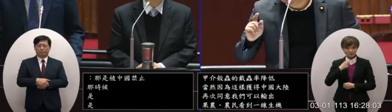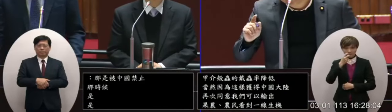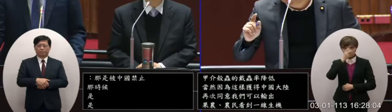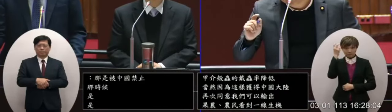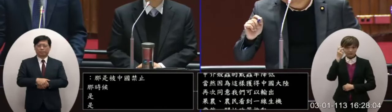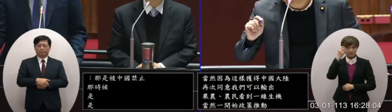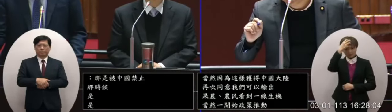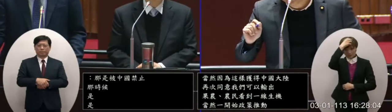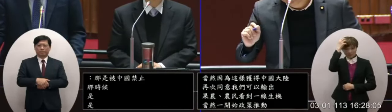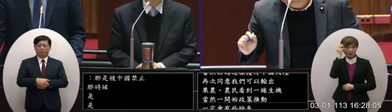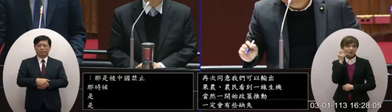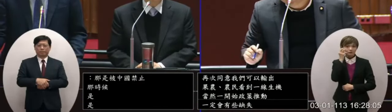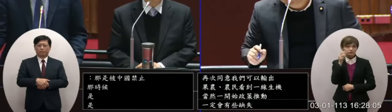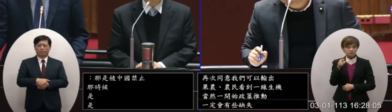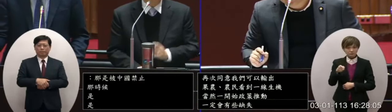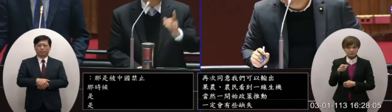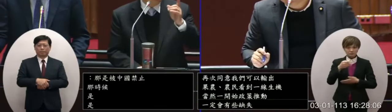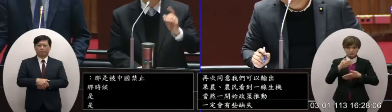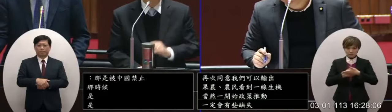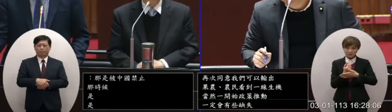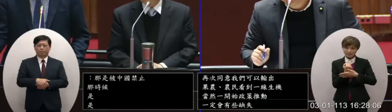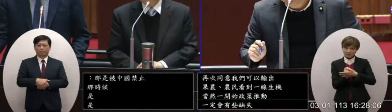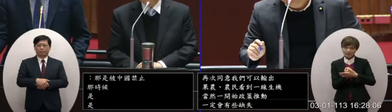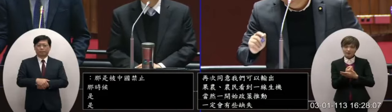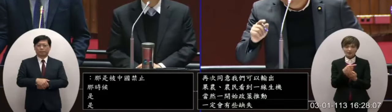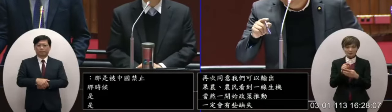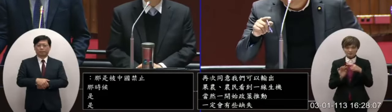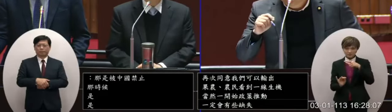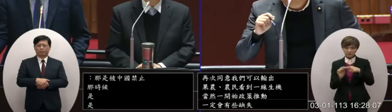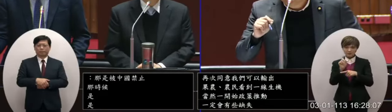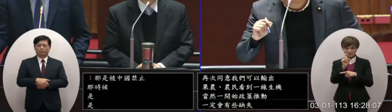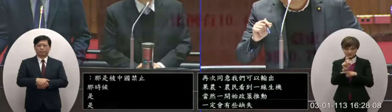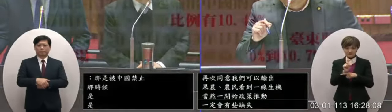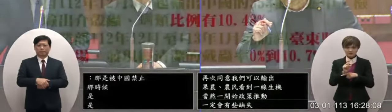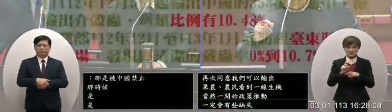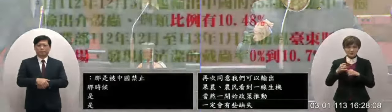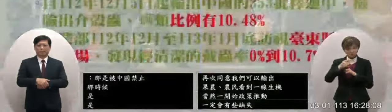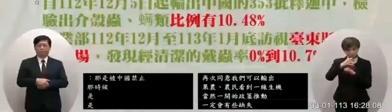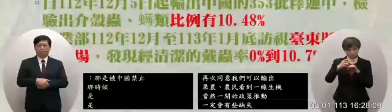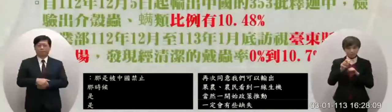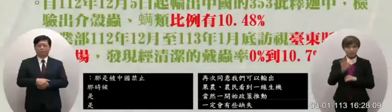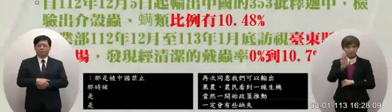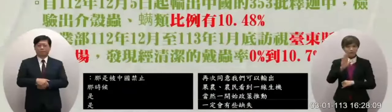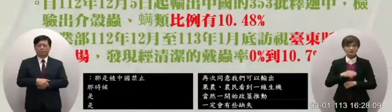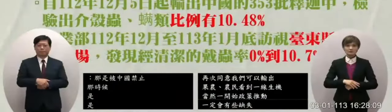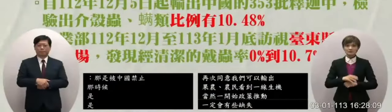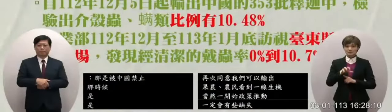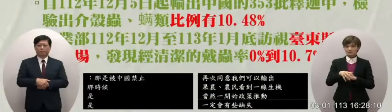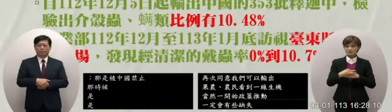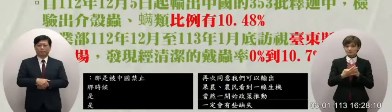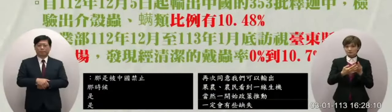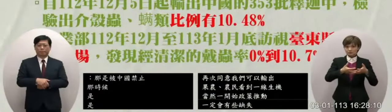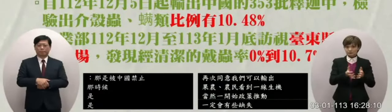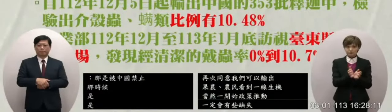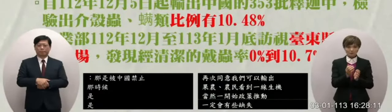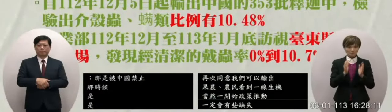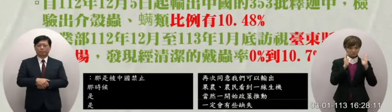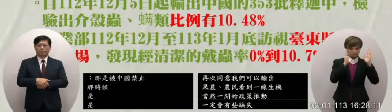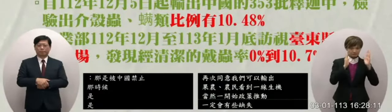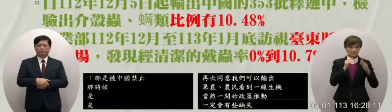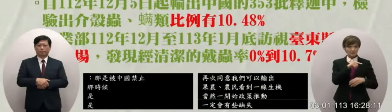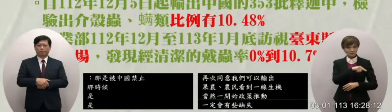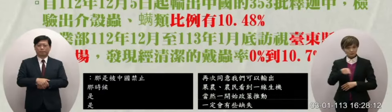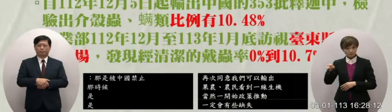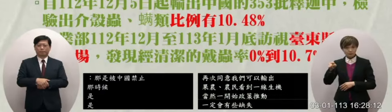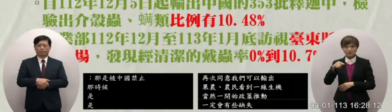留10%的这个假借壳虫。而我们农业部也很认真的在同年到我们的台东县的17个包